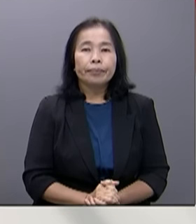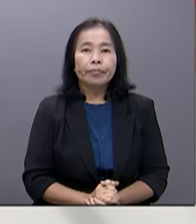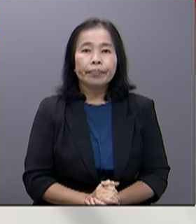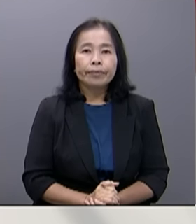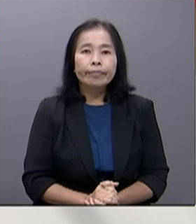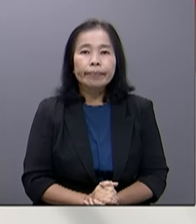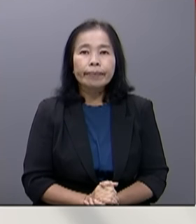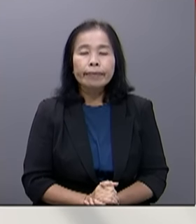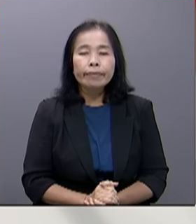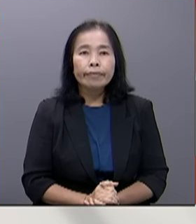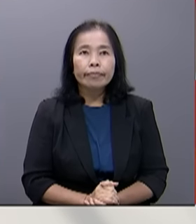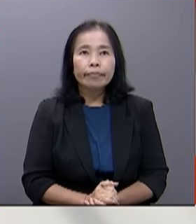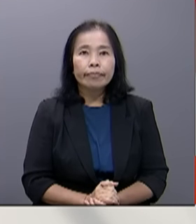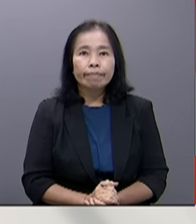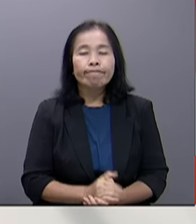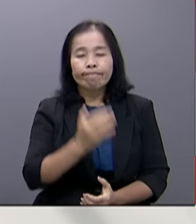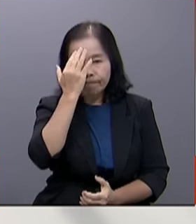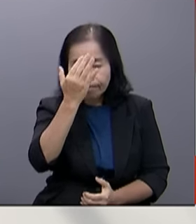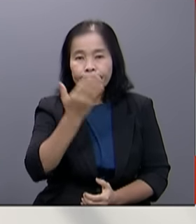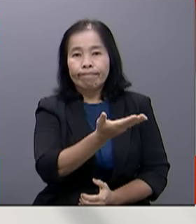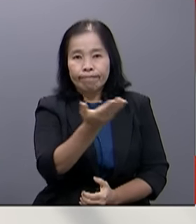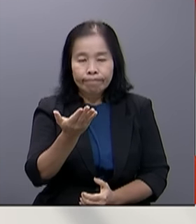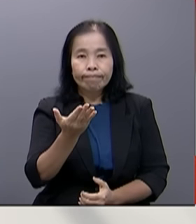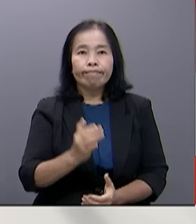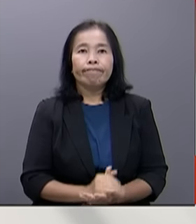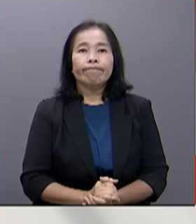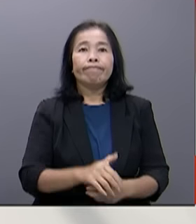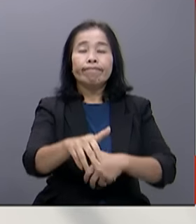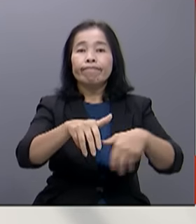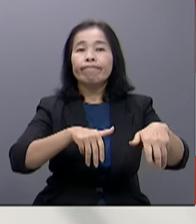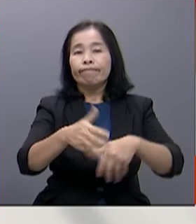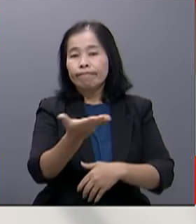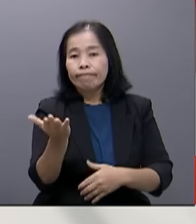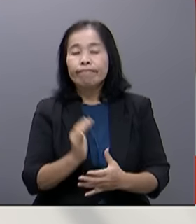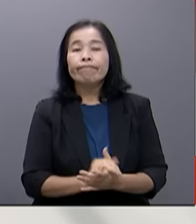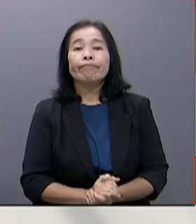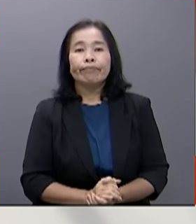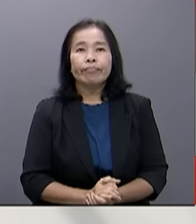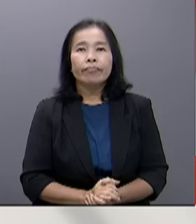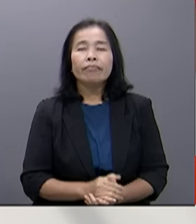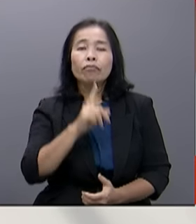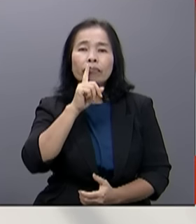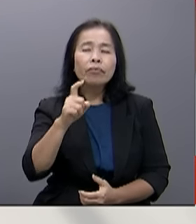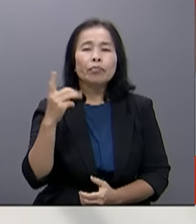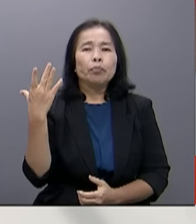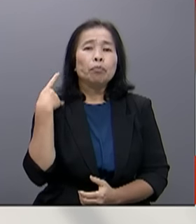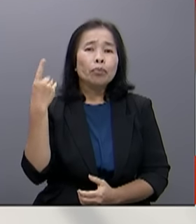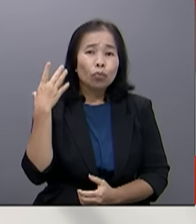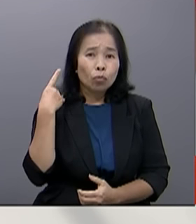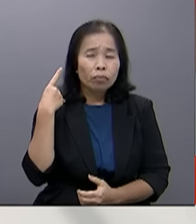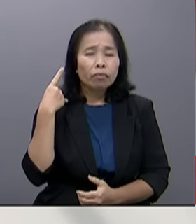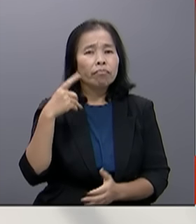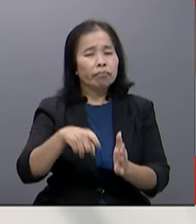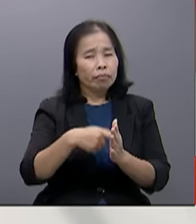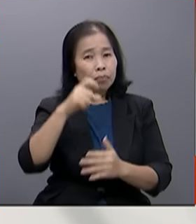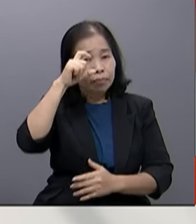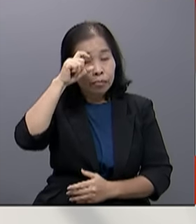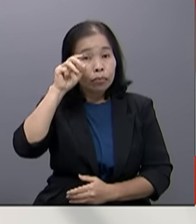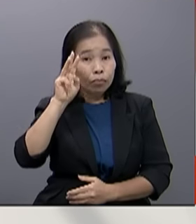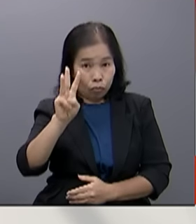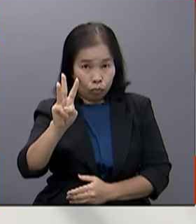สวัสดีครับคุณพรวดีสวัสดีครับคุณตึ้งยภาและท่านผู้ชมทุกท่านครับ ค่ะท่านเอกคะเมื่อวานนี้ค่ะผลสอบที่อาจารย์วิษณุนั้นแถลงออกม